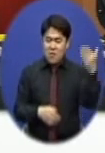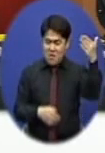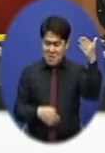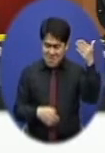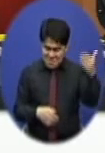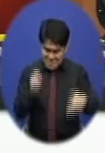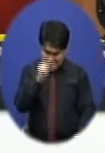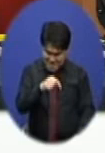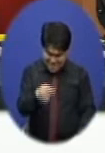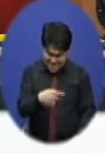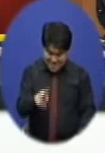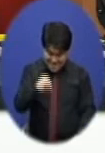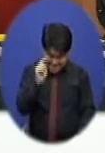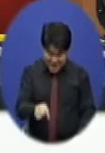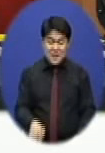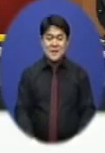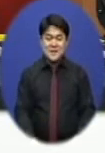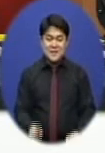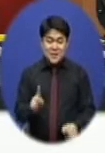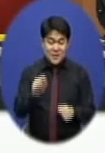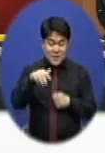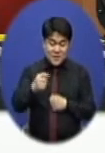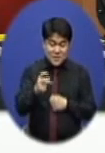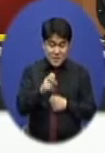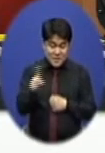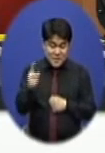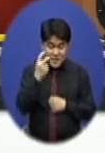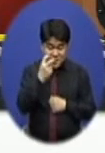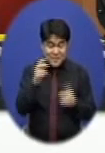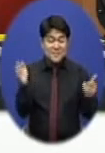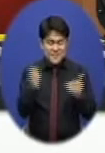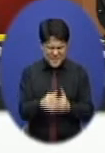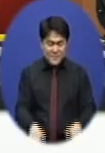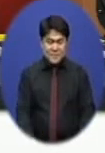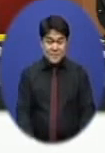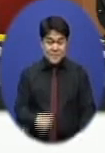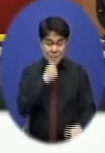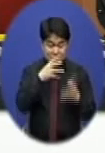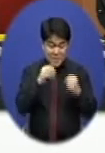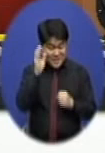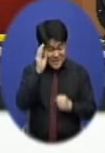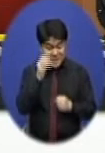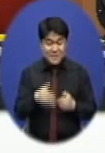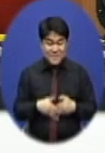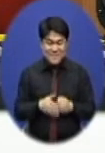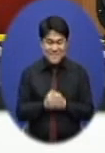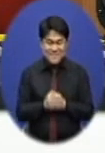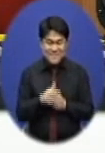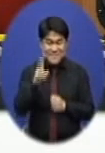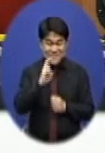9번을 누르시고 네. 우물정자를 누르시면 네. 춘향아 심사가 완료됩니다. 네, 많은 점수 기대하겠습니다. 네.